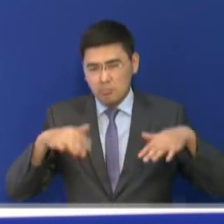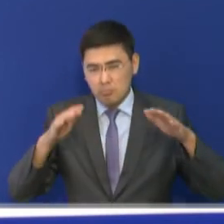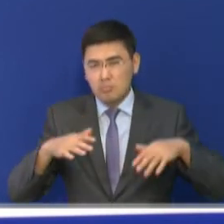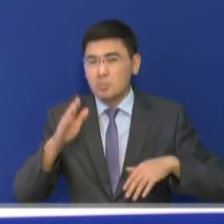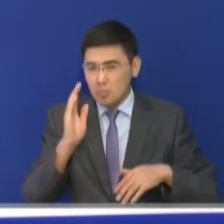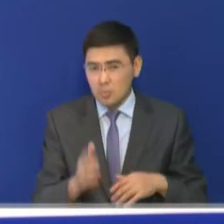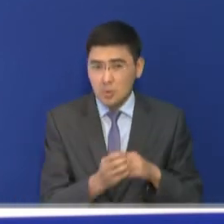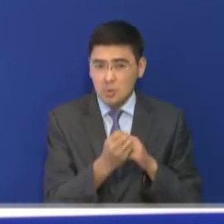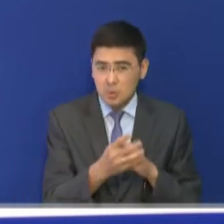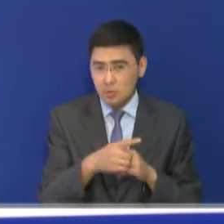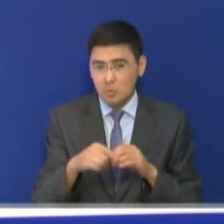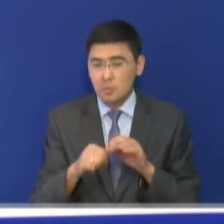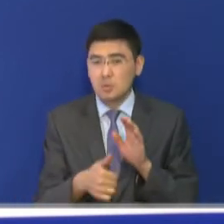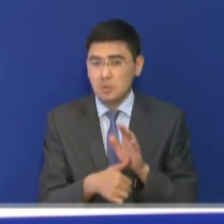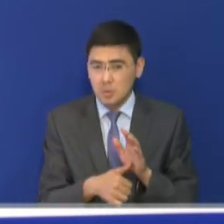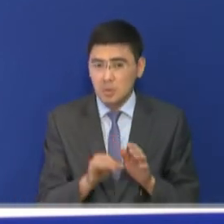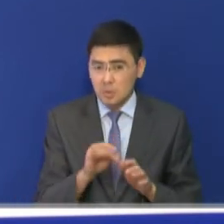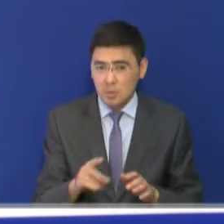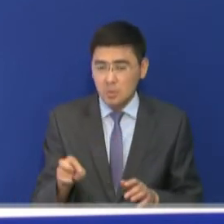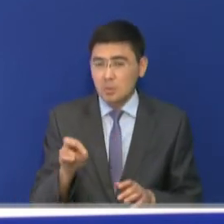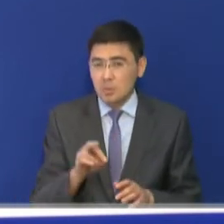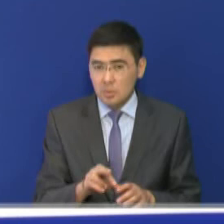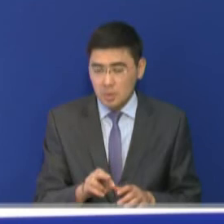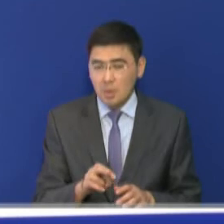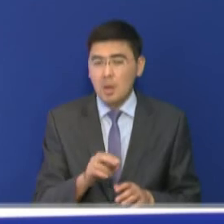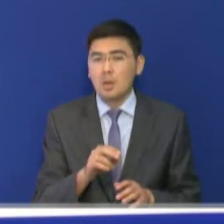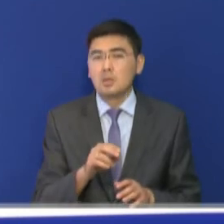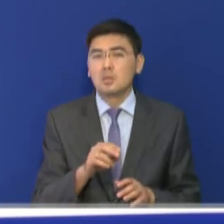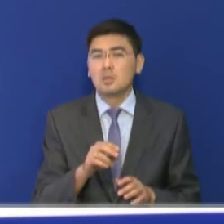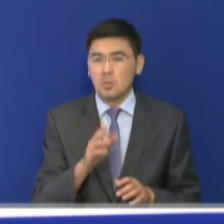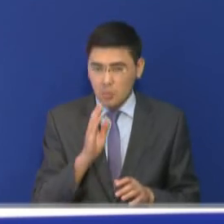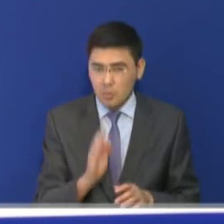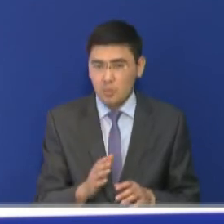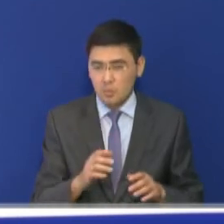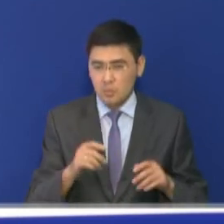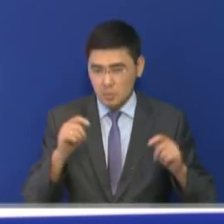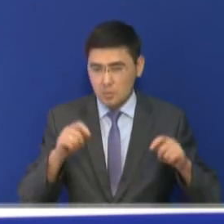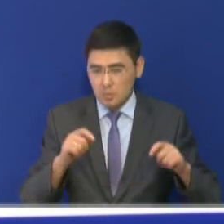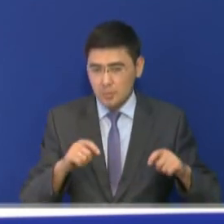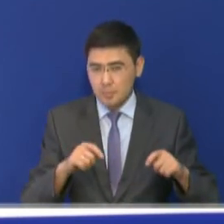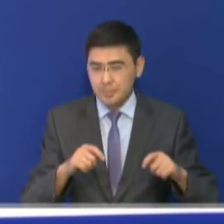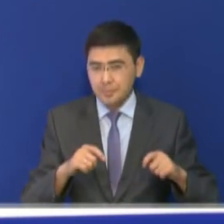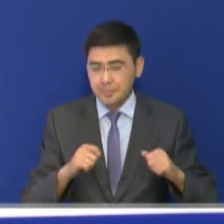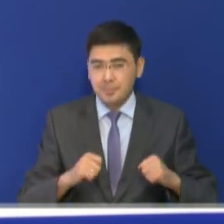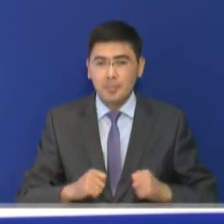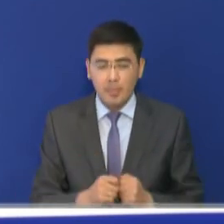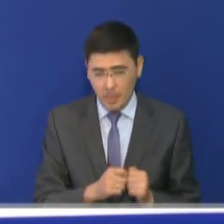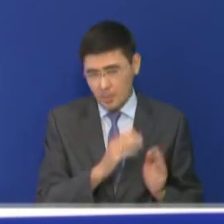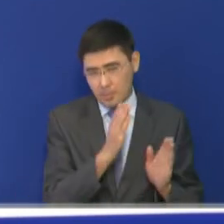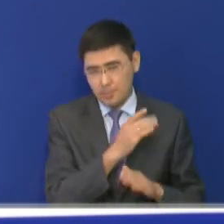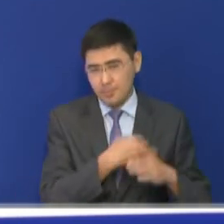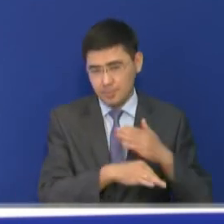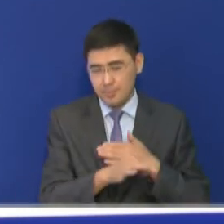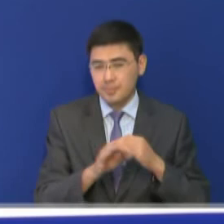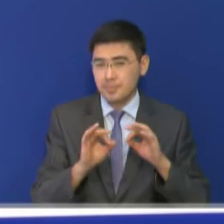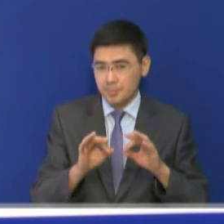Синоптиктер 14-16 мамырға арналған ауа райы болжамын жария етті, деп хабарлайды Қазақпарат Қазгидрометке сілтеме жасап. Республиканың